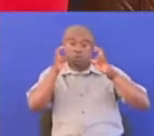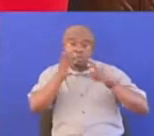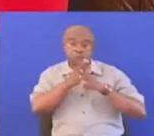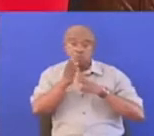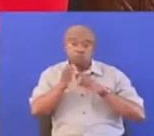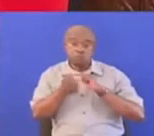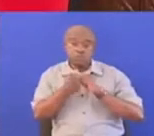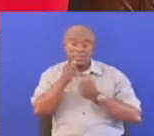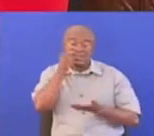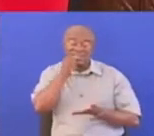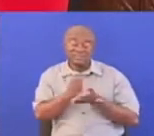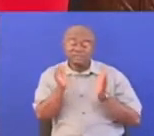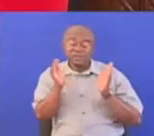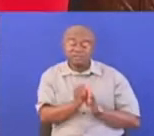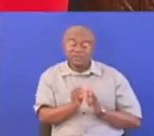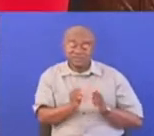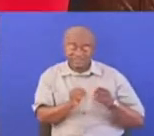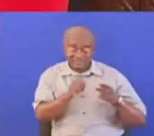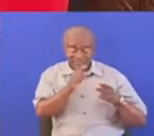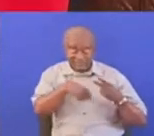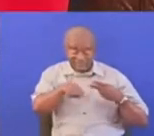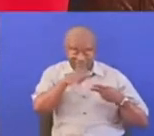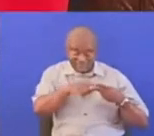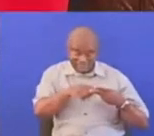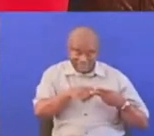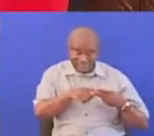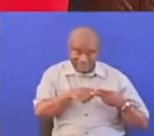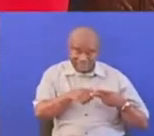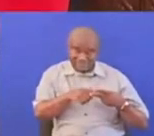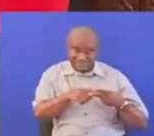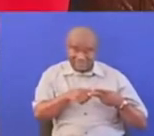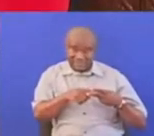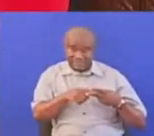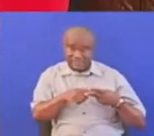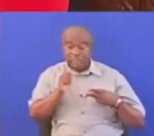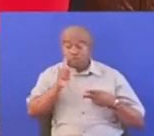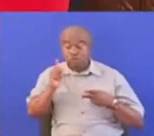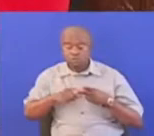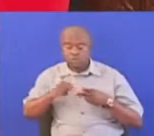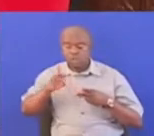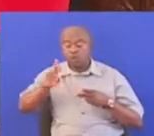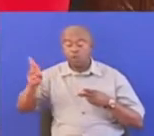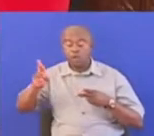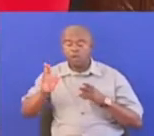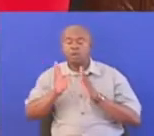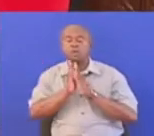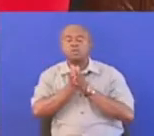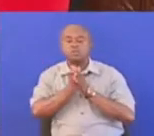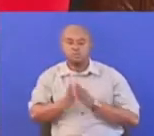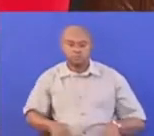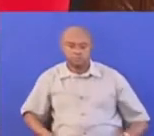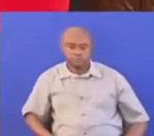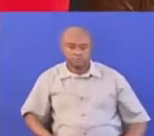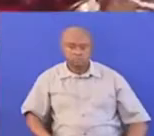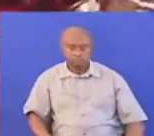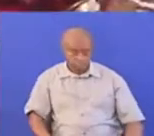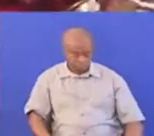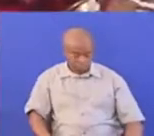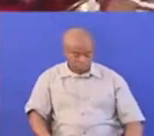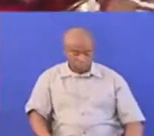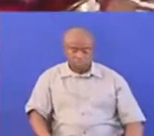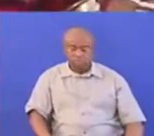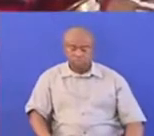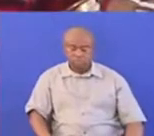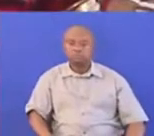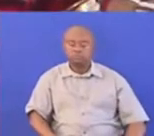swala la azimio la hifadhi ya Kigosi pamoja na swala la azimio la Ruaha. Asante mheshimiwa spika.